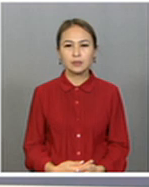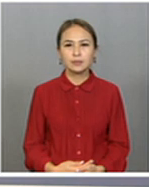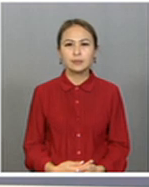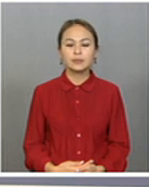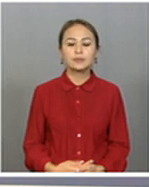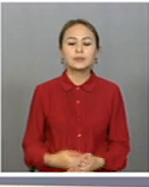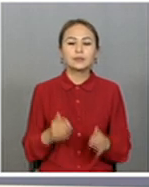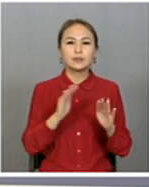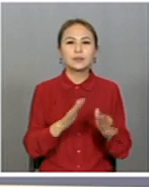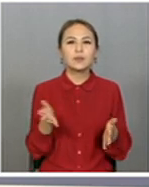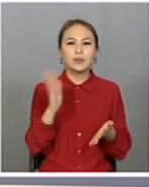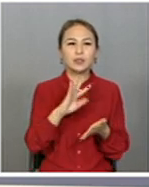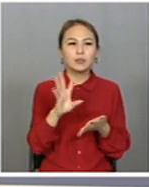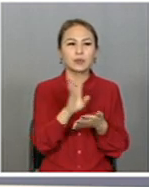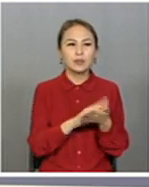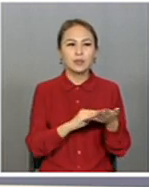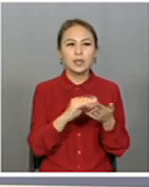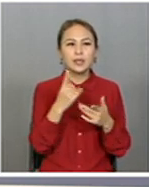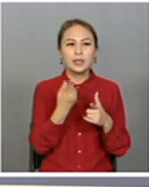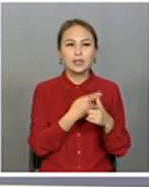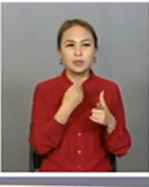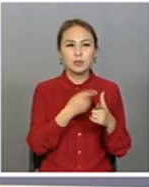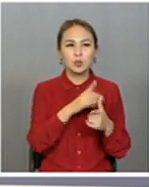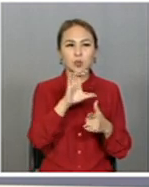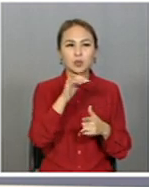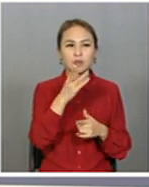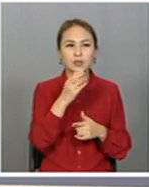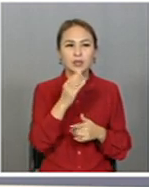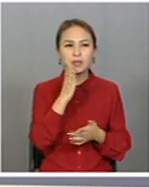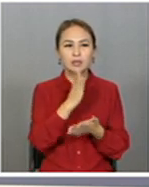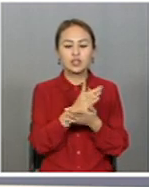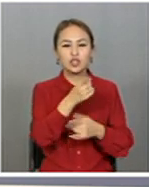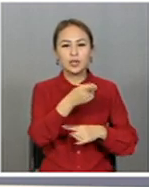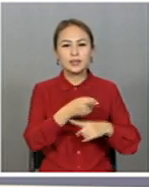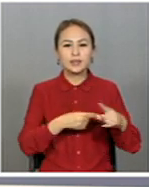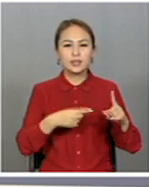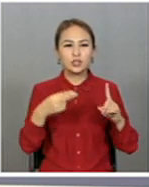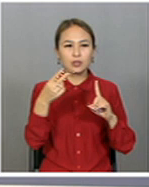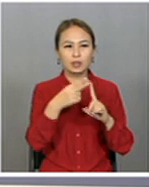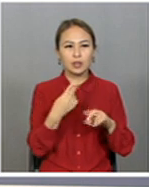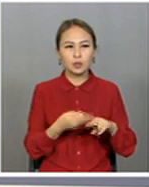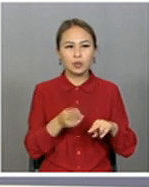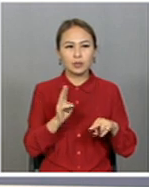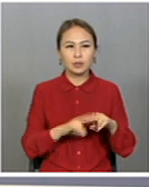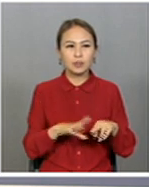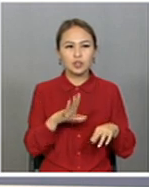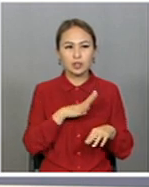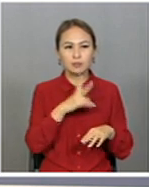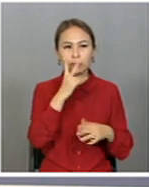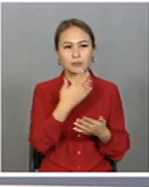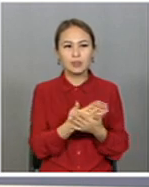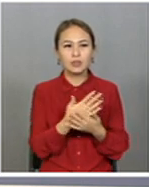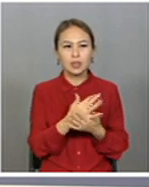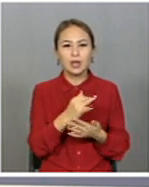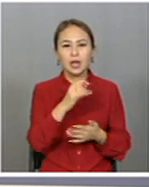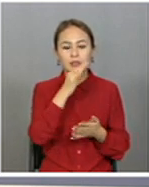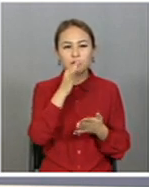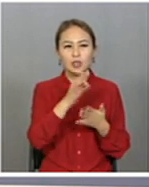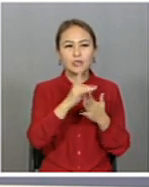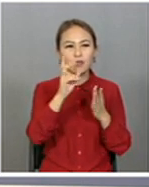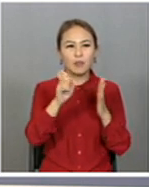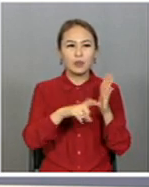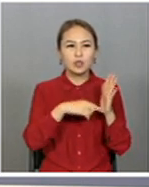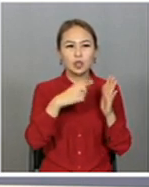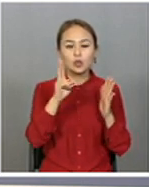Ребята, давайте повторим. Имя существительное – это часть речи, которая обозначает предмет, отвечает